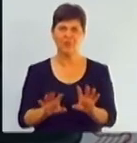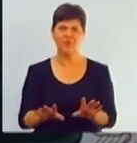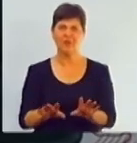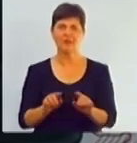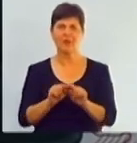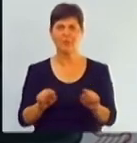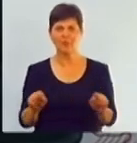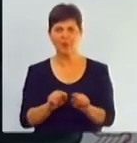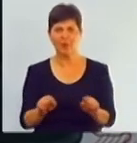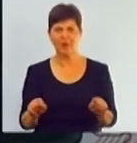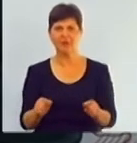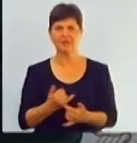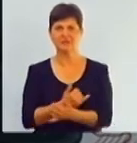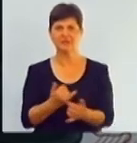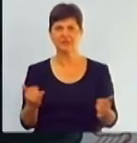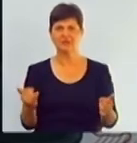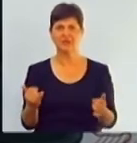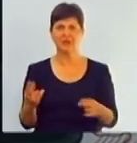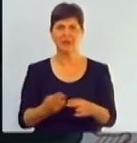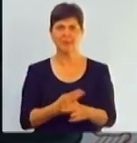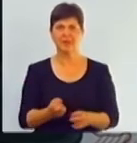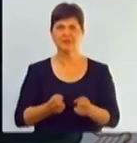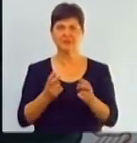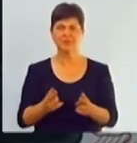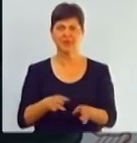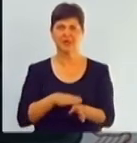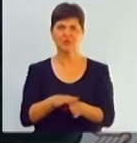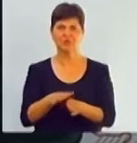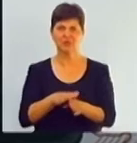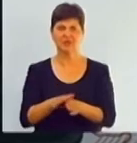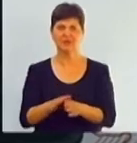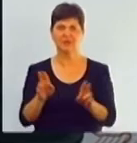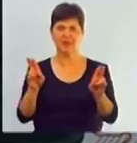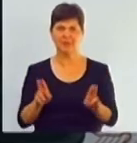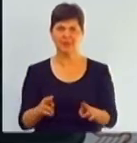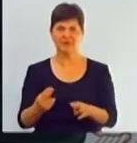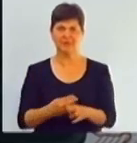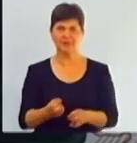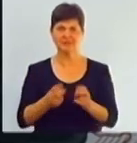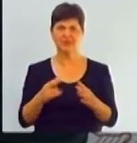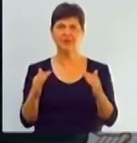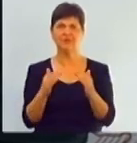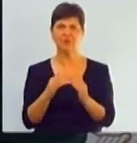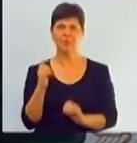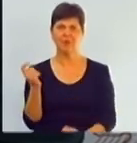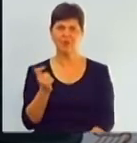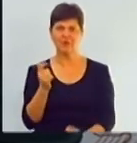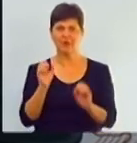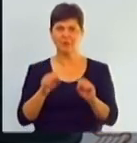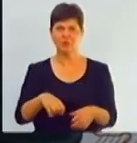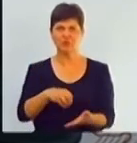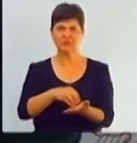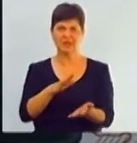пропагандою забезпечення пожежної безпеки, дотримання правил пожежної безпеки в домоволодіннях. Можу зазначити,